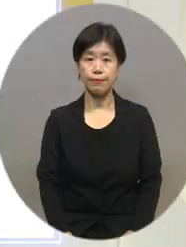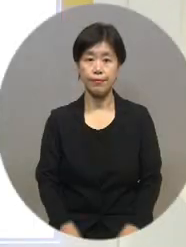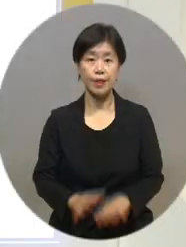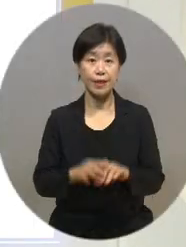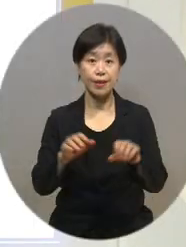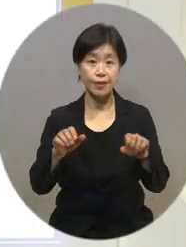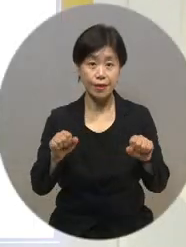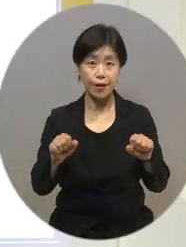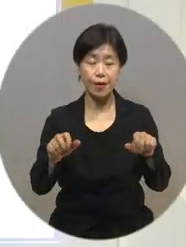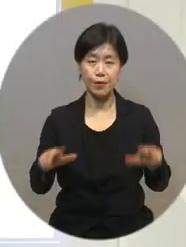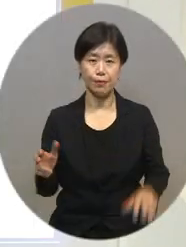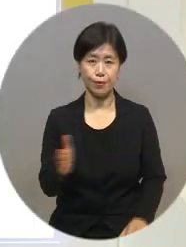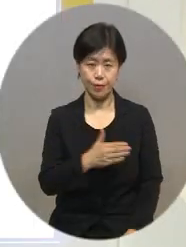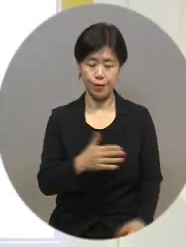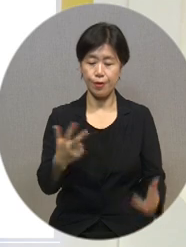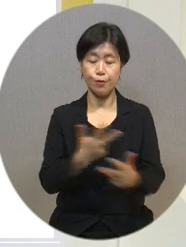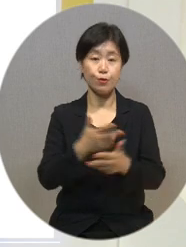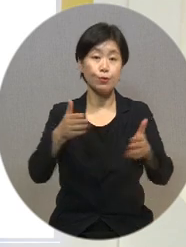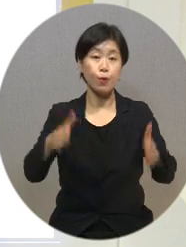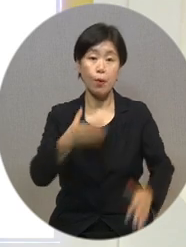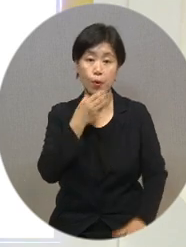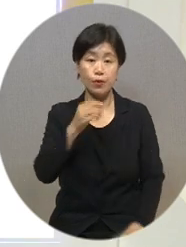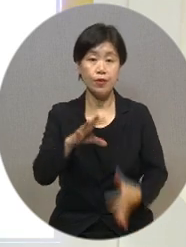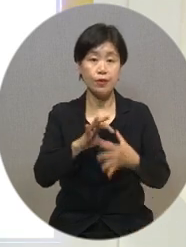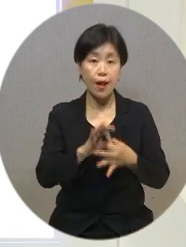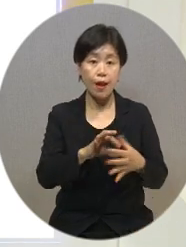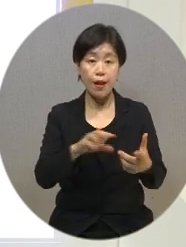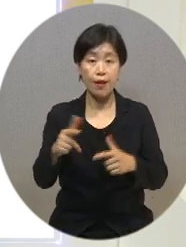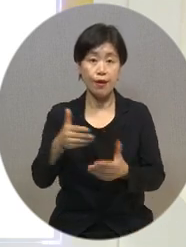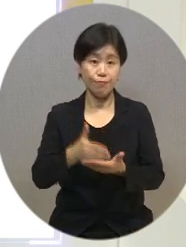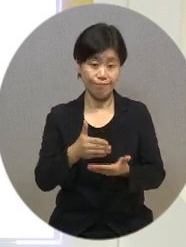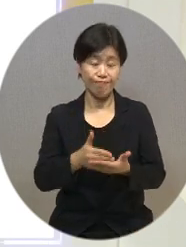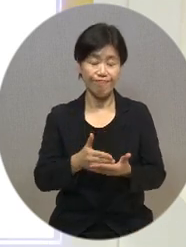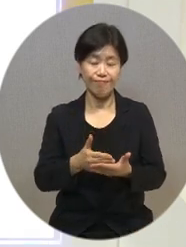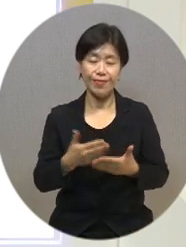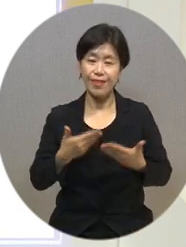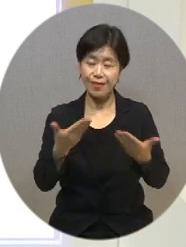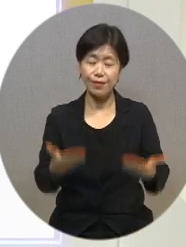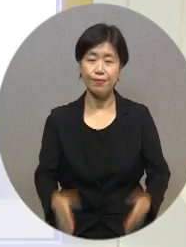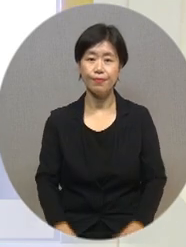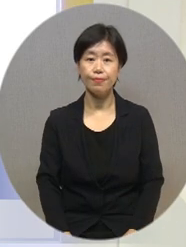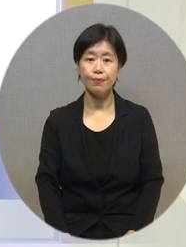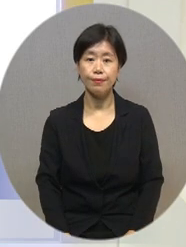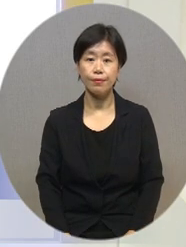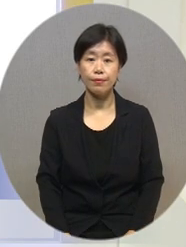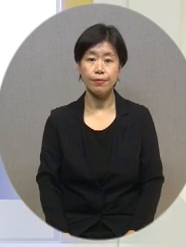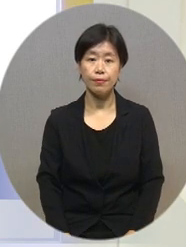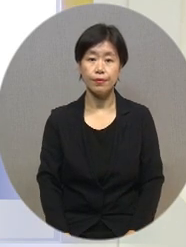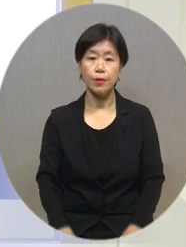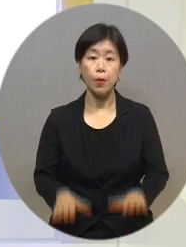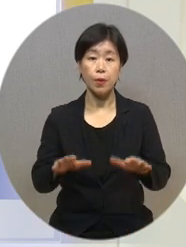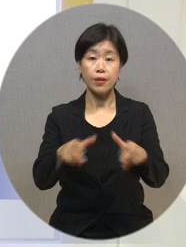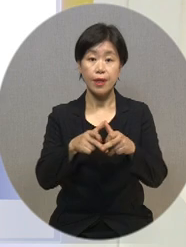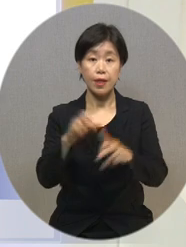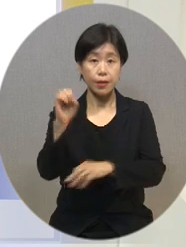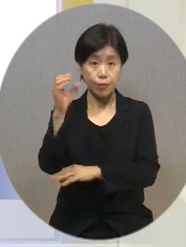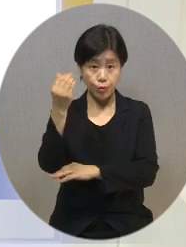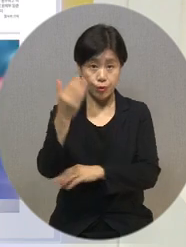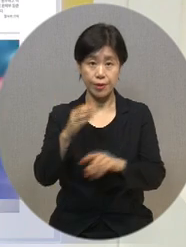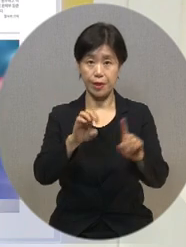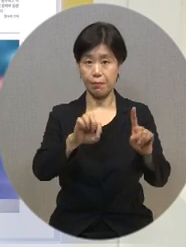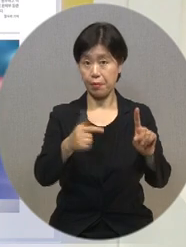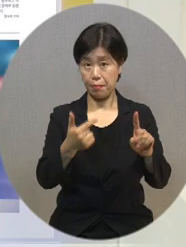안녕하세요 지금부터 한주간의 복직의 소식을 장애인 신문과 함께 만나봅니다 먼저 오늘 장애인 신문